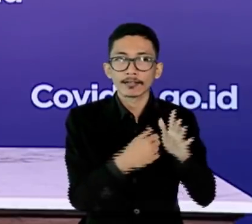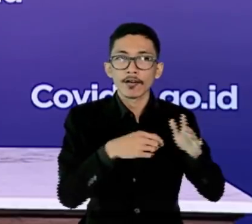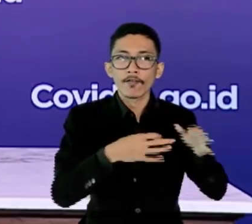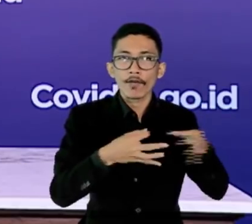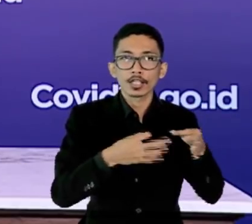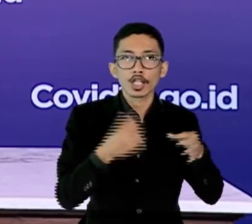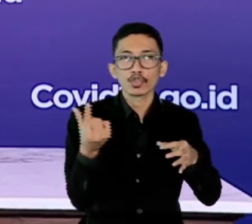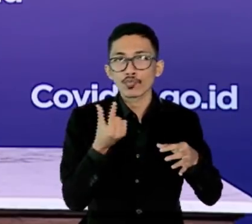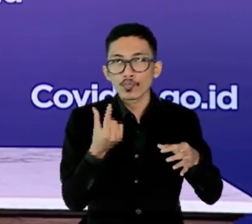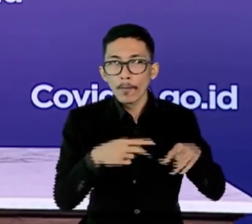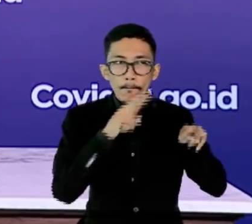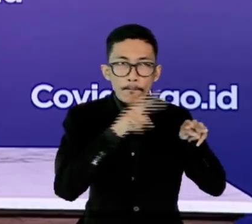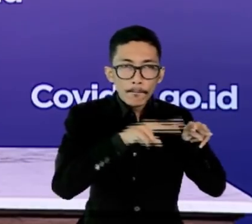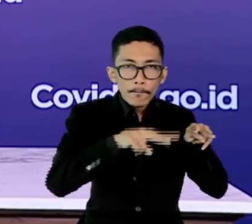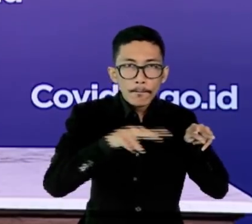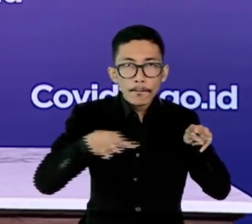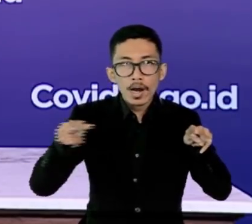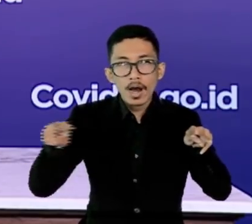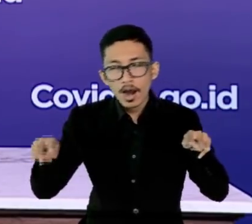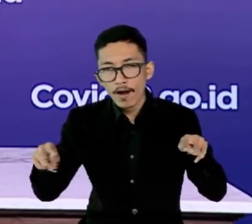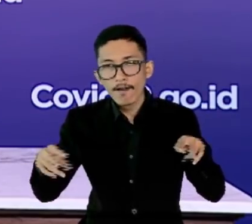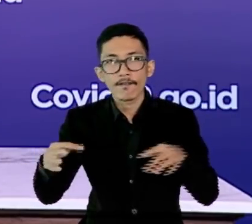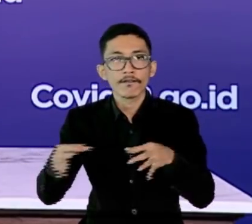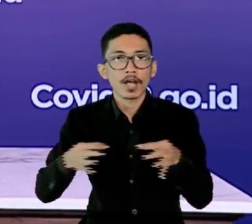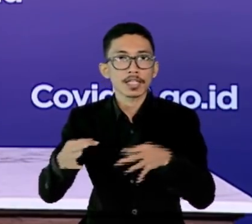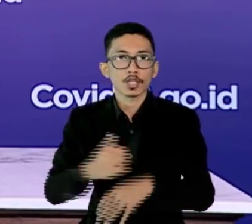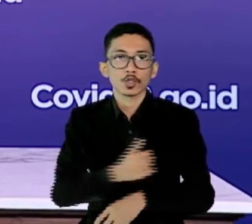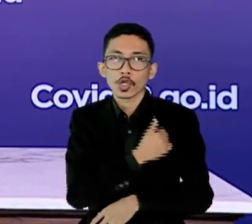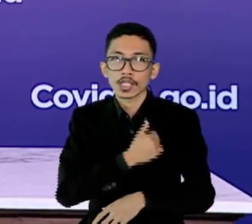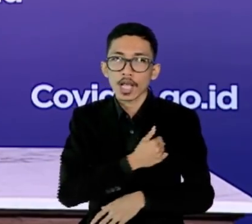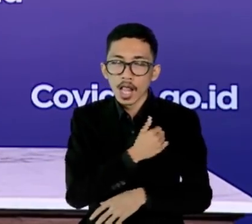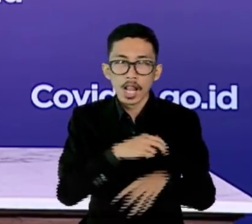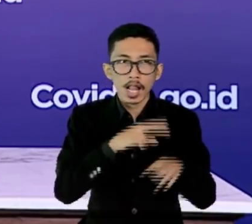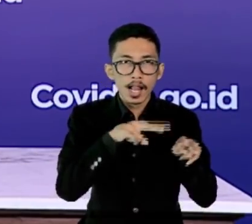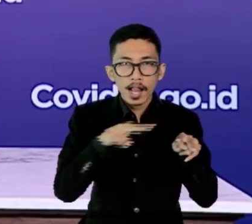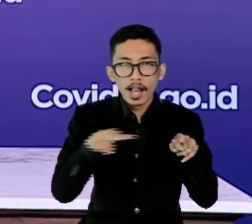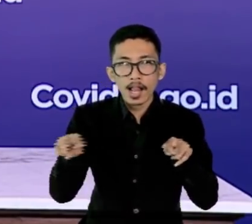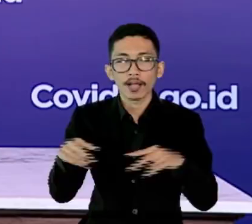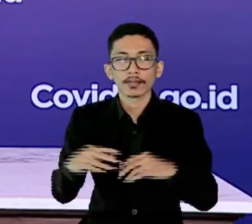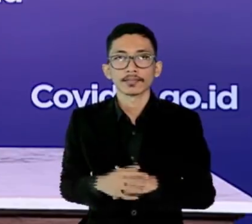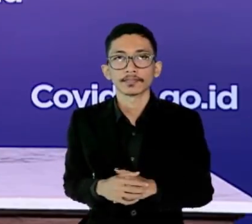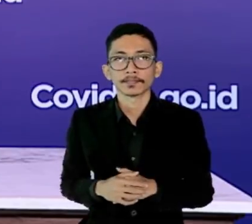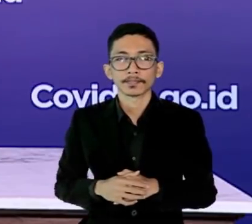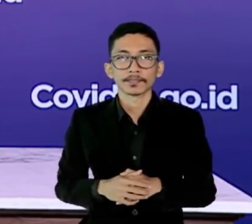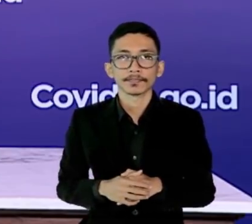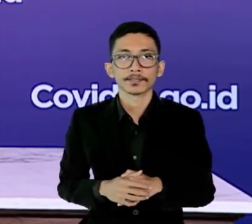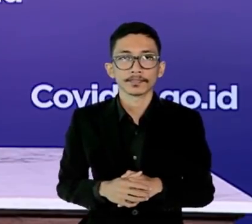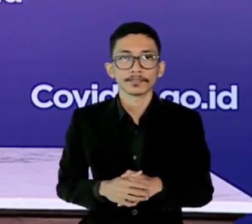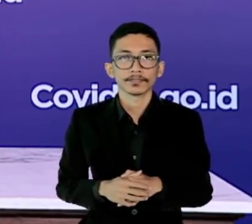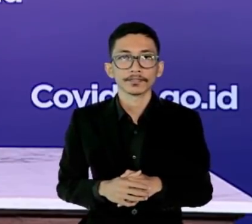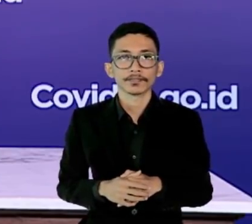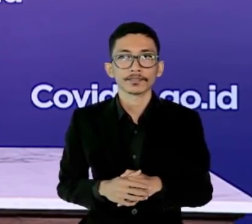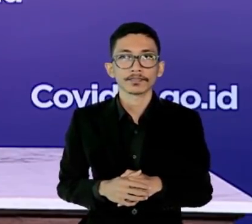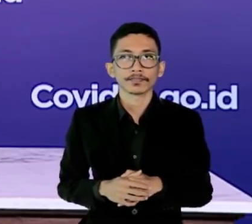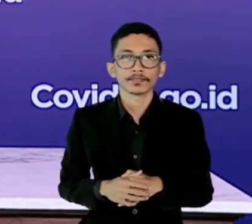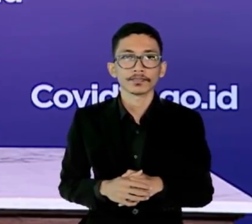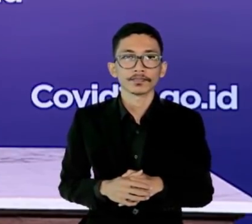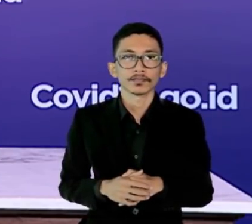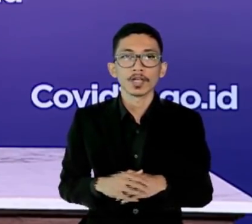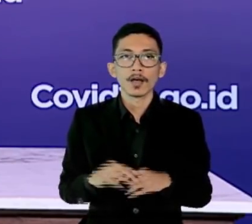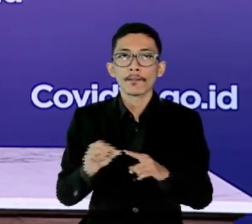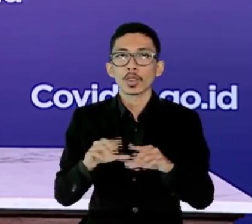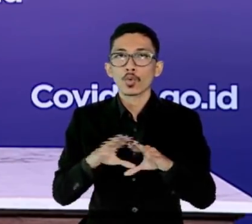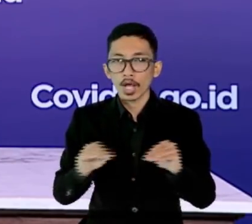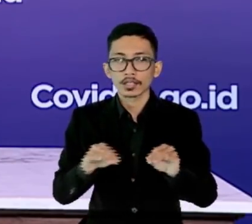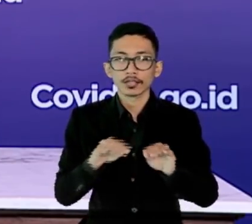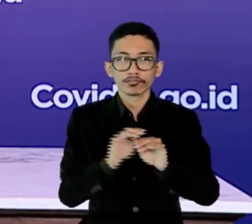umum dan fasilitas sosial melalui Satgas Posko Fasilitas Publik, dan perkuat Satgas Posko di